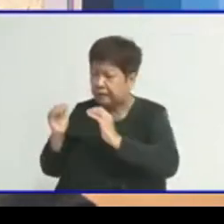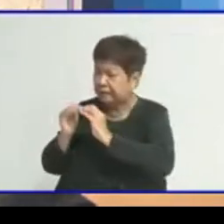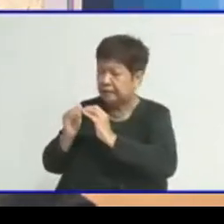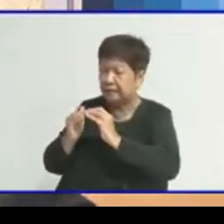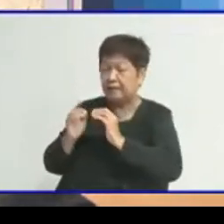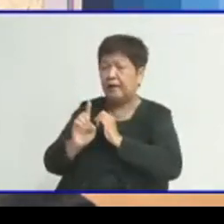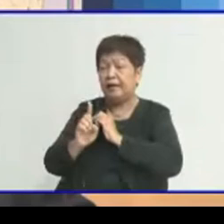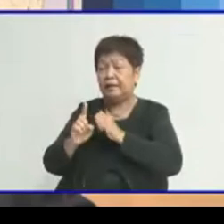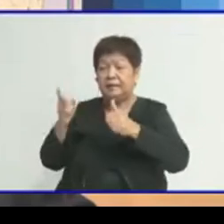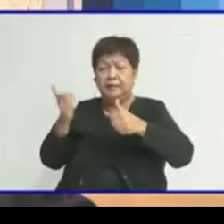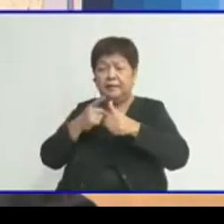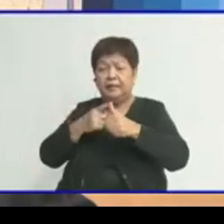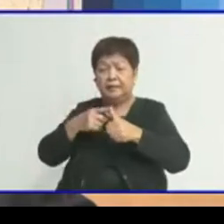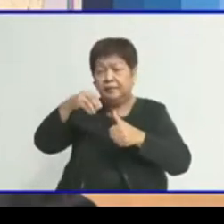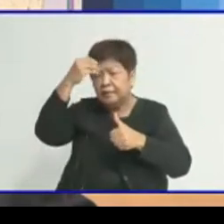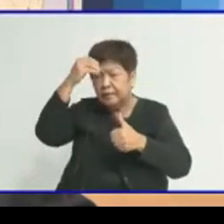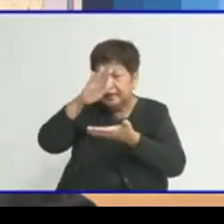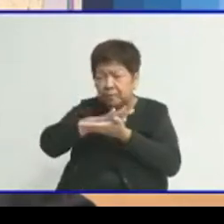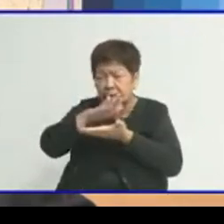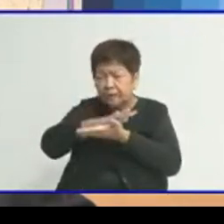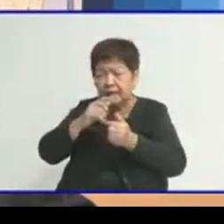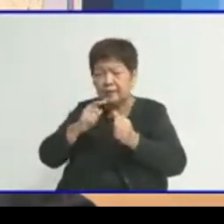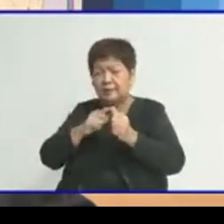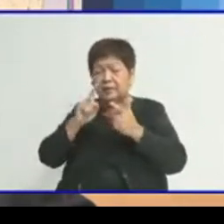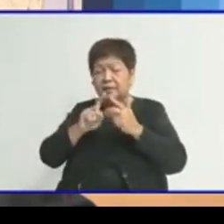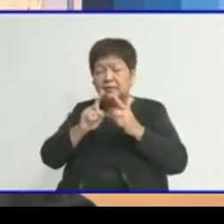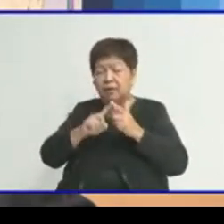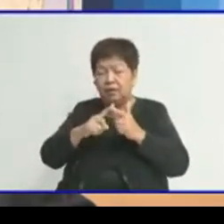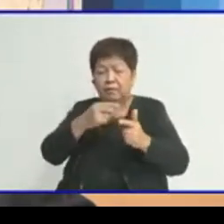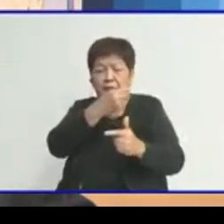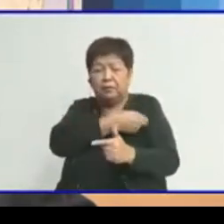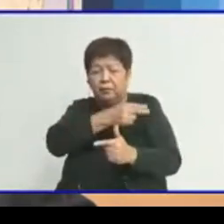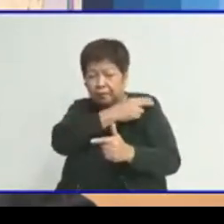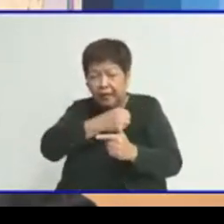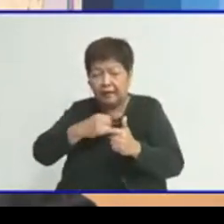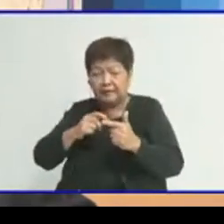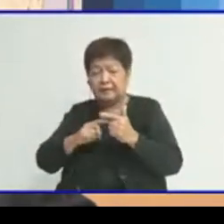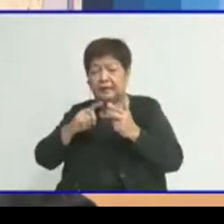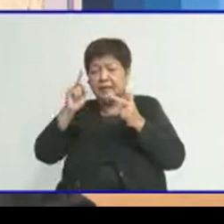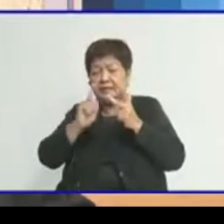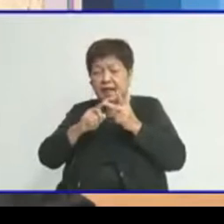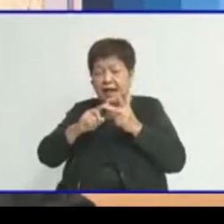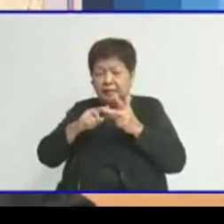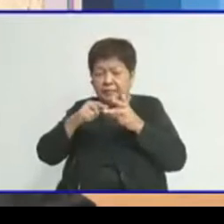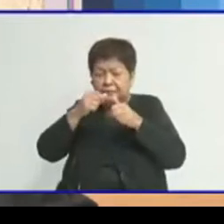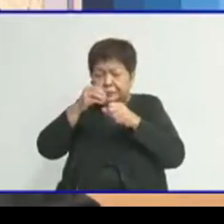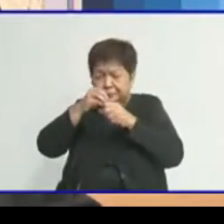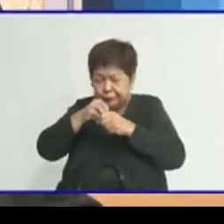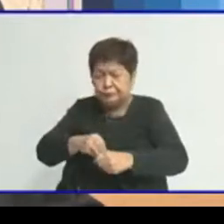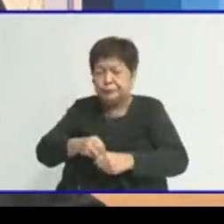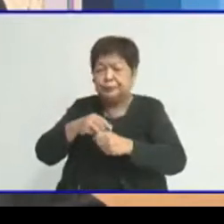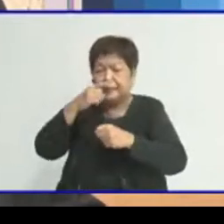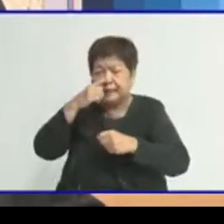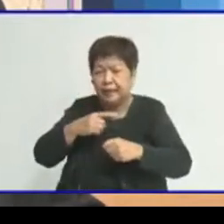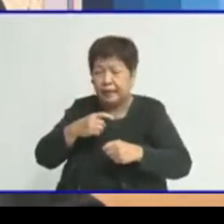สุขแล้วก็สามารถอยู่ในอาศัยอยู่ในไทยได้นะคะเป็นการชั่วคราวเพราะฉะนั้นเราก็ถือว่